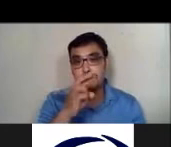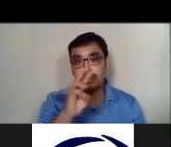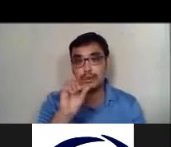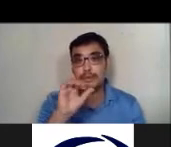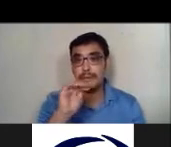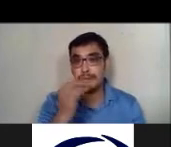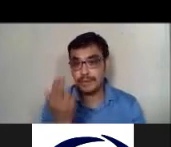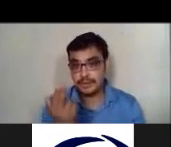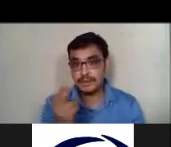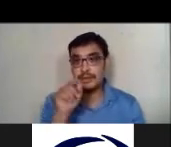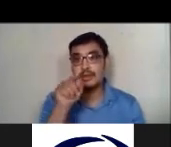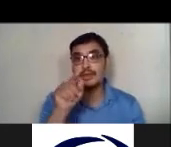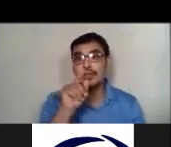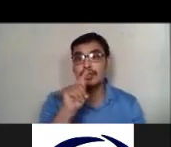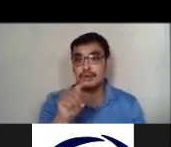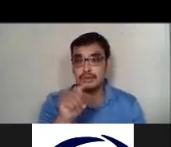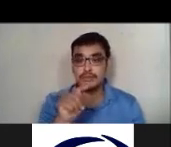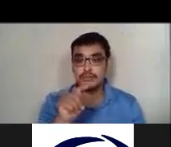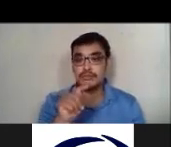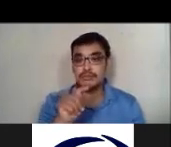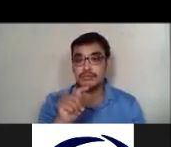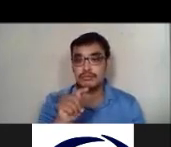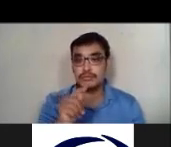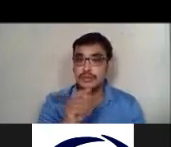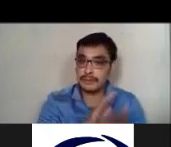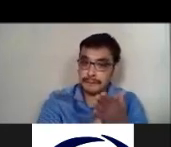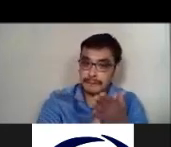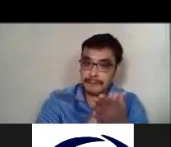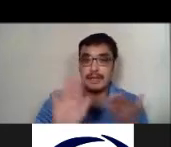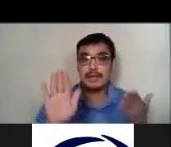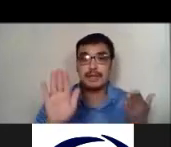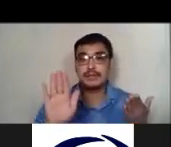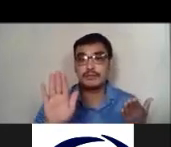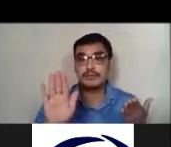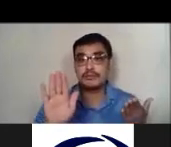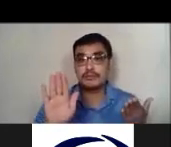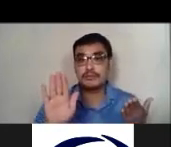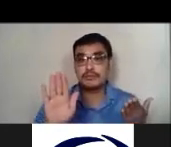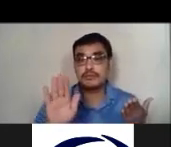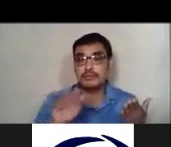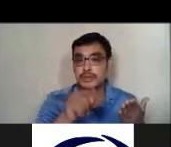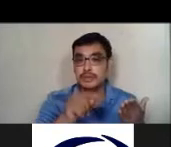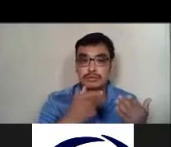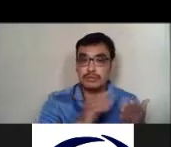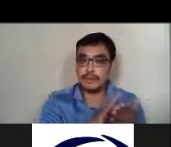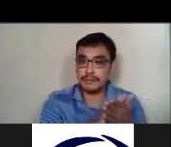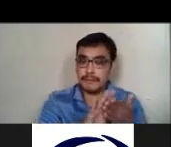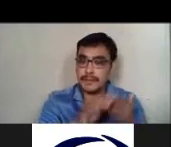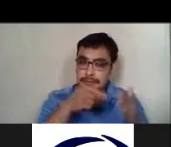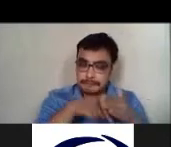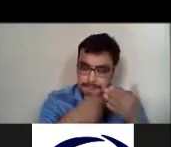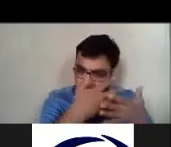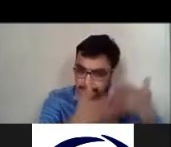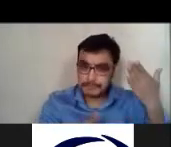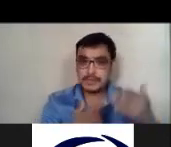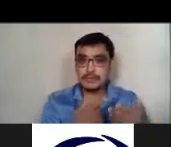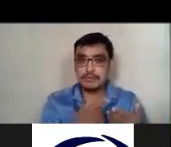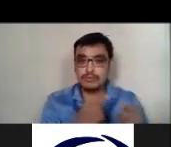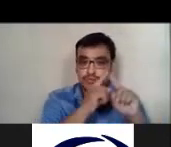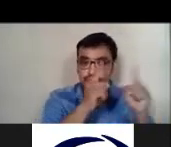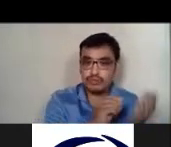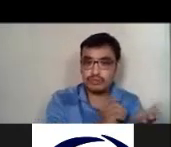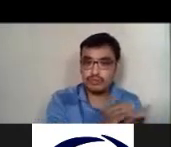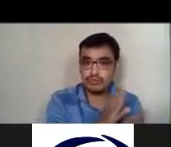यहाँको एकदम प्रष्ट र एकदम इलाबोरेटिभ प्रेजेन्टेसनको लागि धेरै धेरै